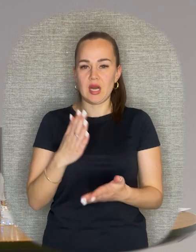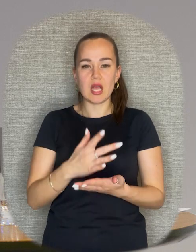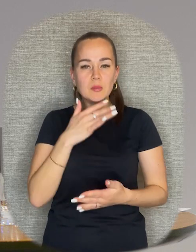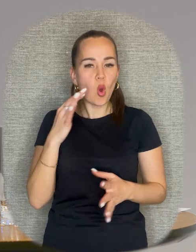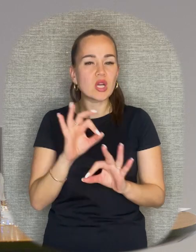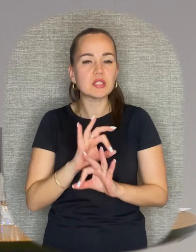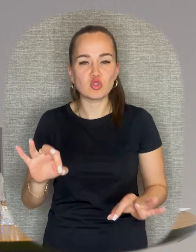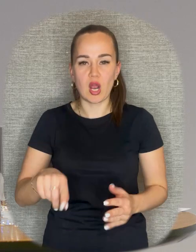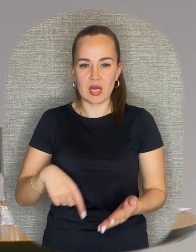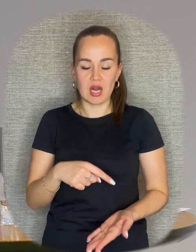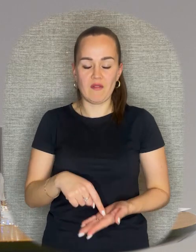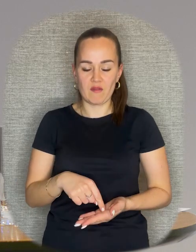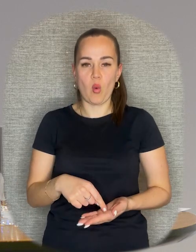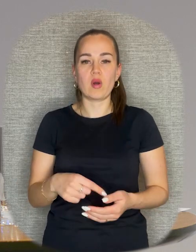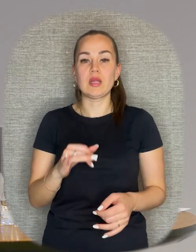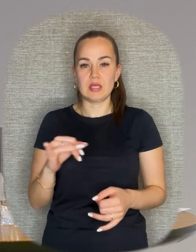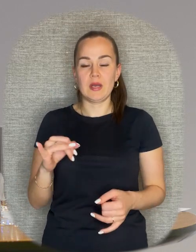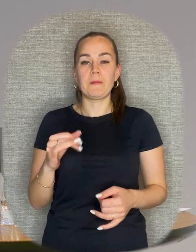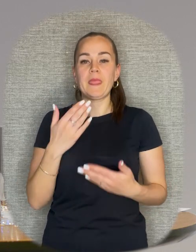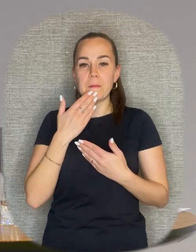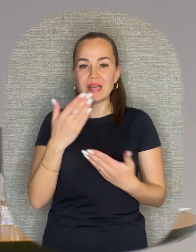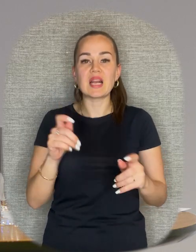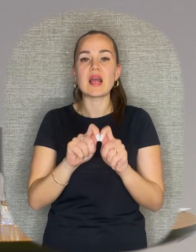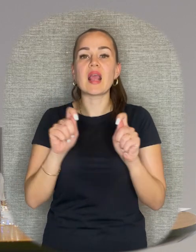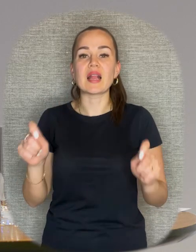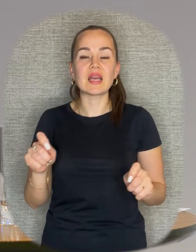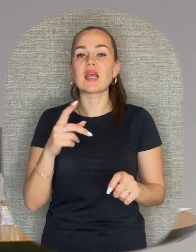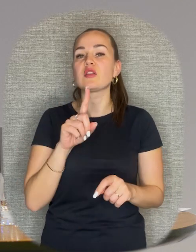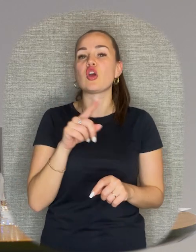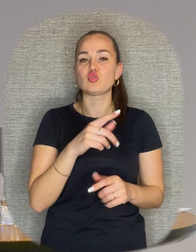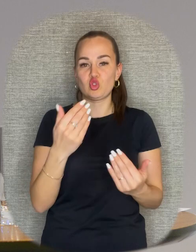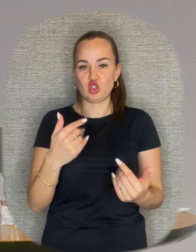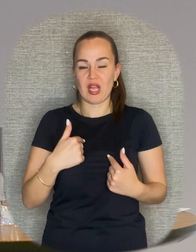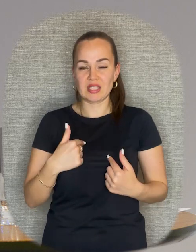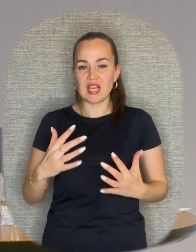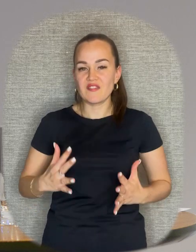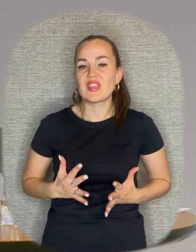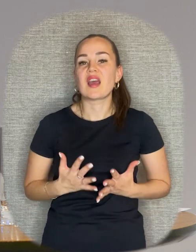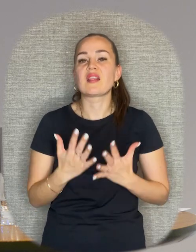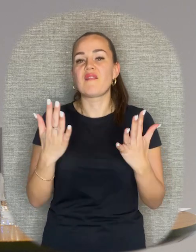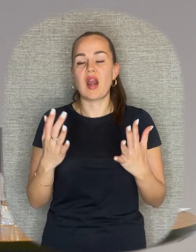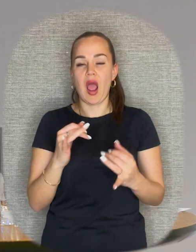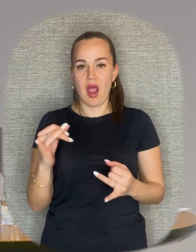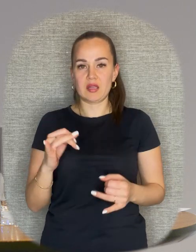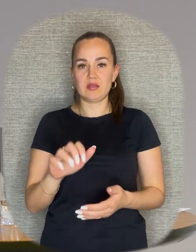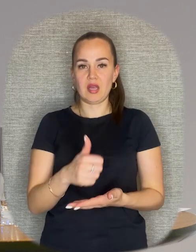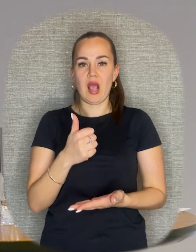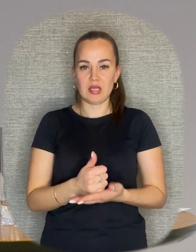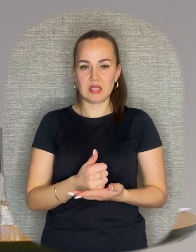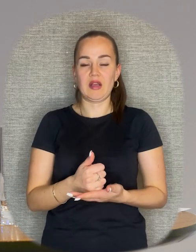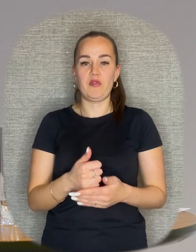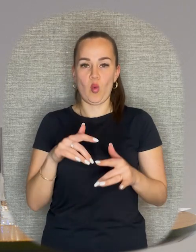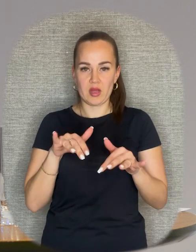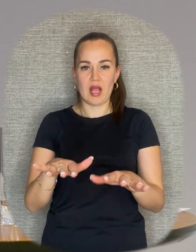в этом городе и это Последнее открытие прекрасного в городе это и есть сейчас вдохновляет нас является основным